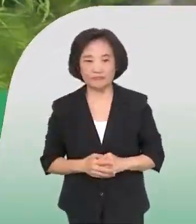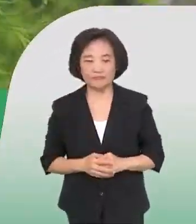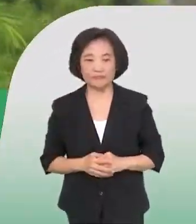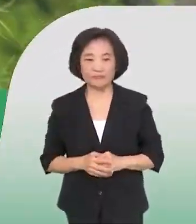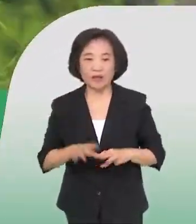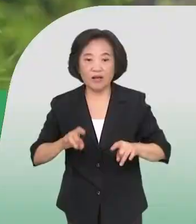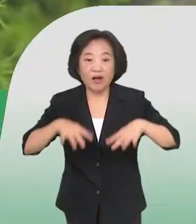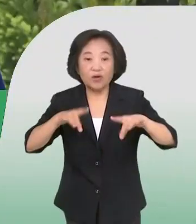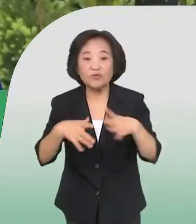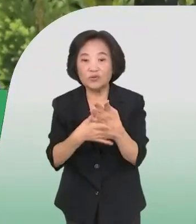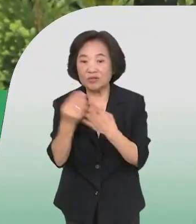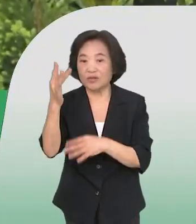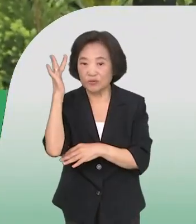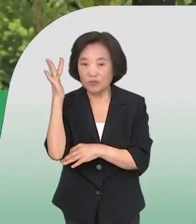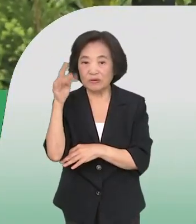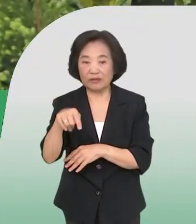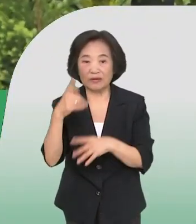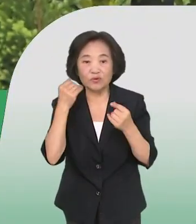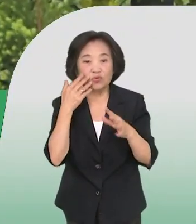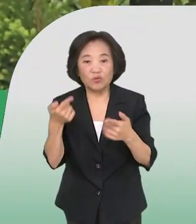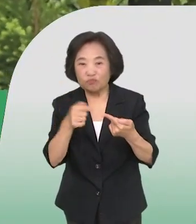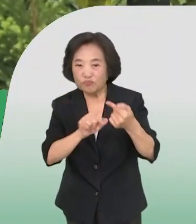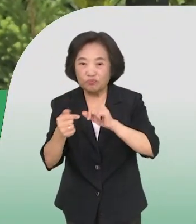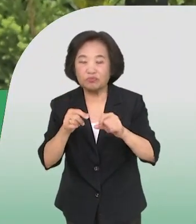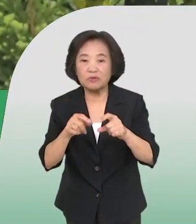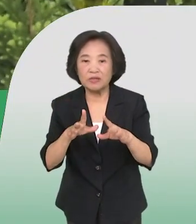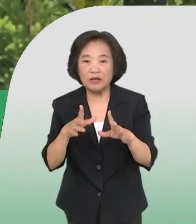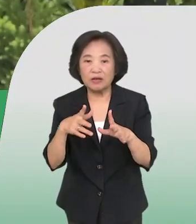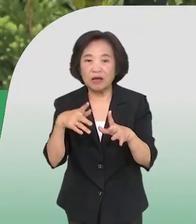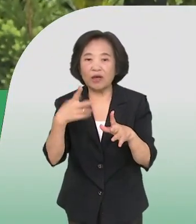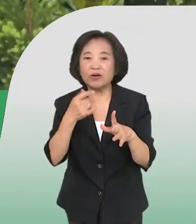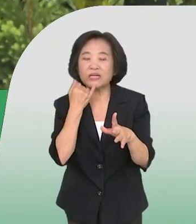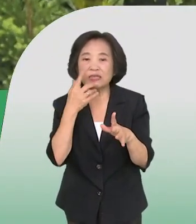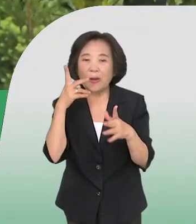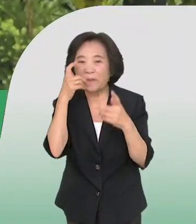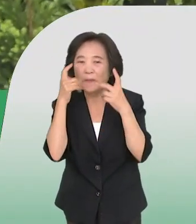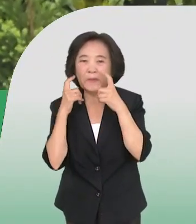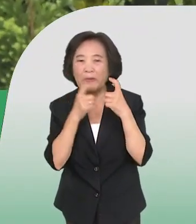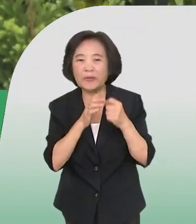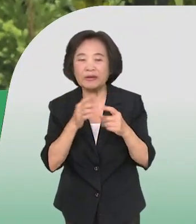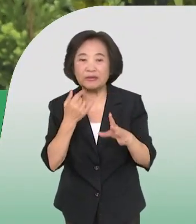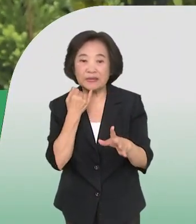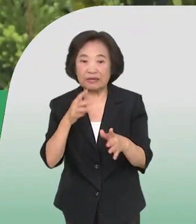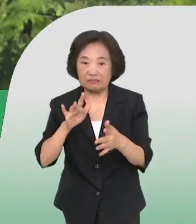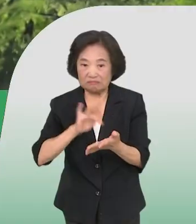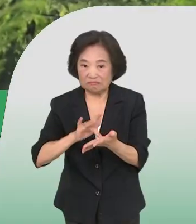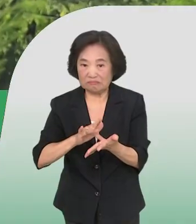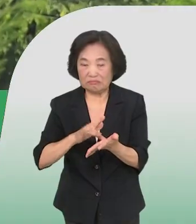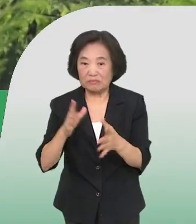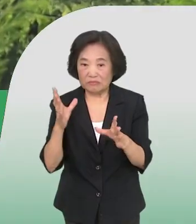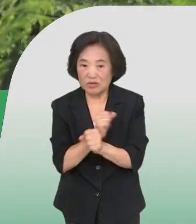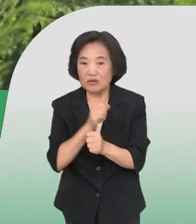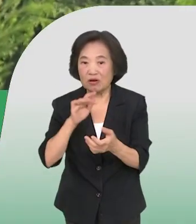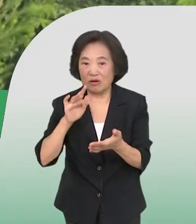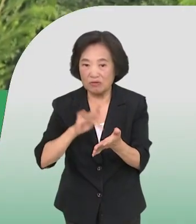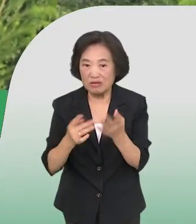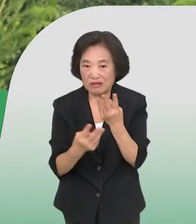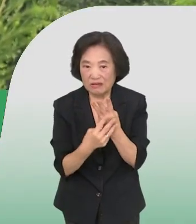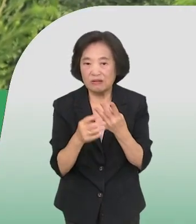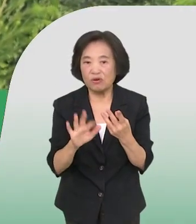澳洲茶树它本身它如果做成精油跟纯露的话它有抗菌消炎以及提升免疫力的功能 一起来种茶